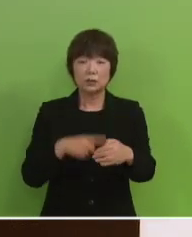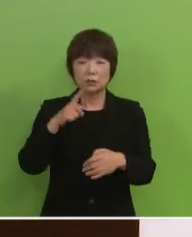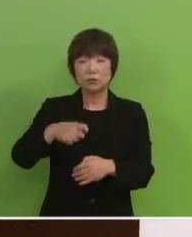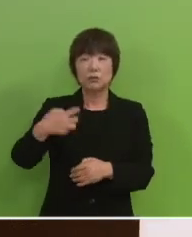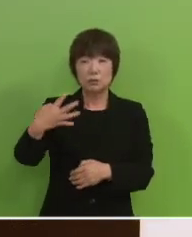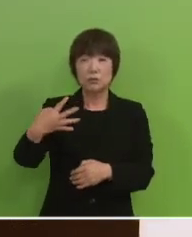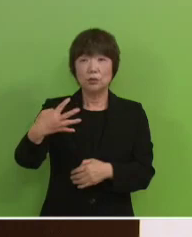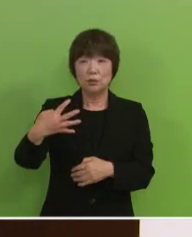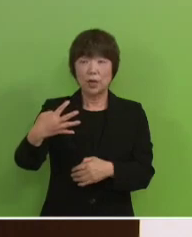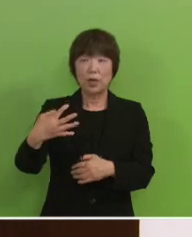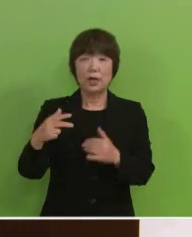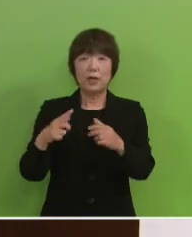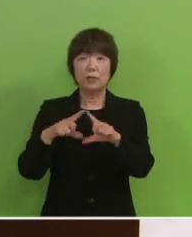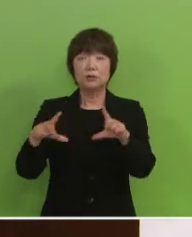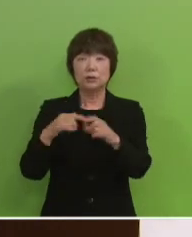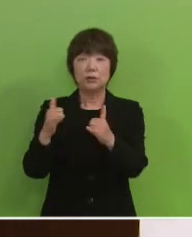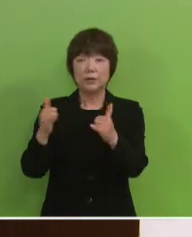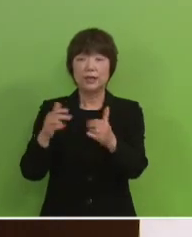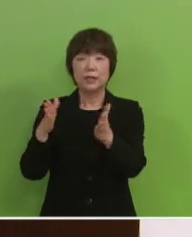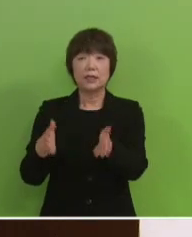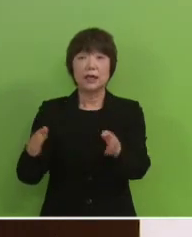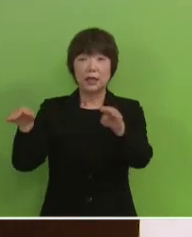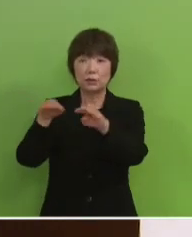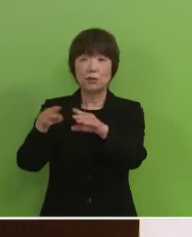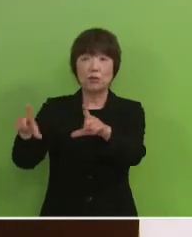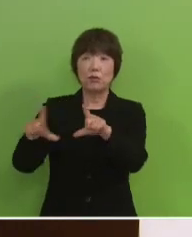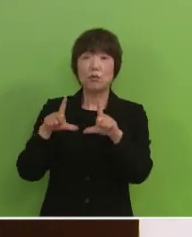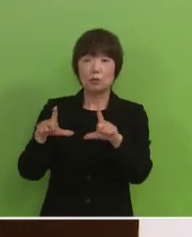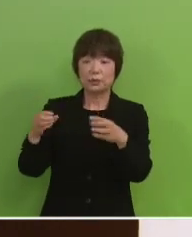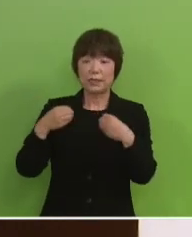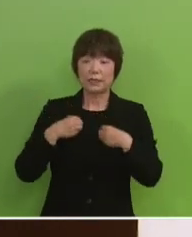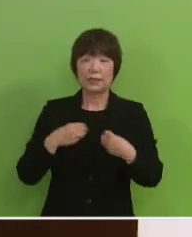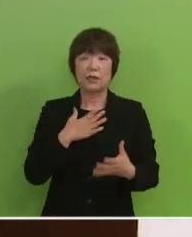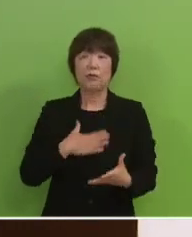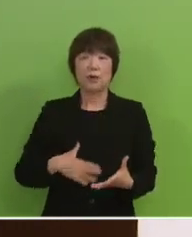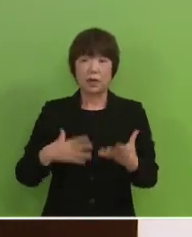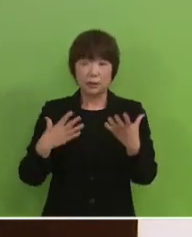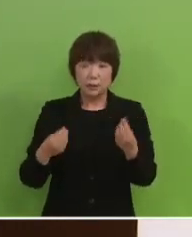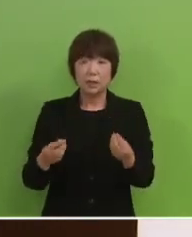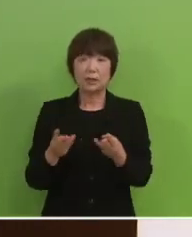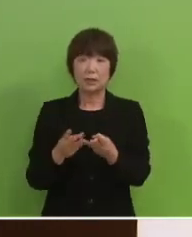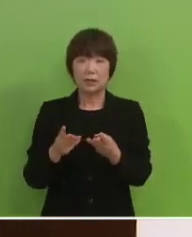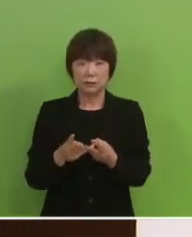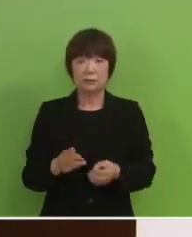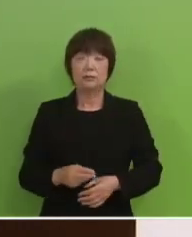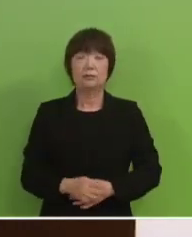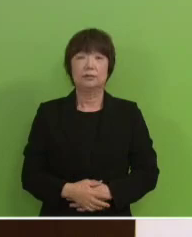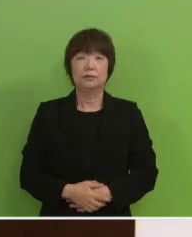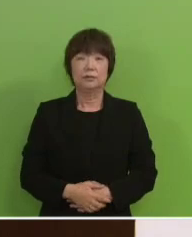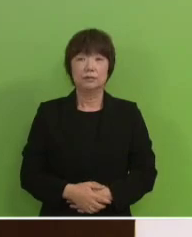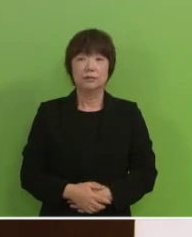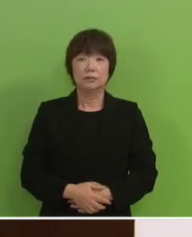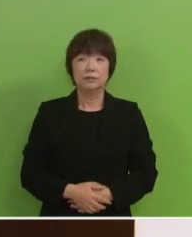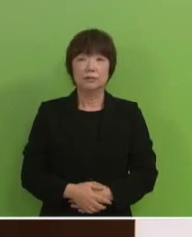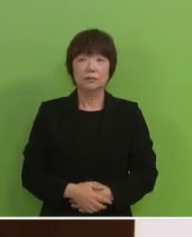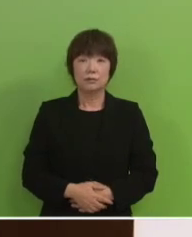民間かかりつけの先生からの報告のあった陽性確認でございます